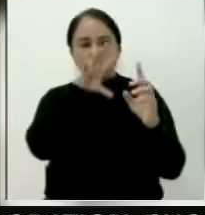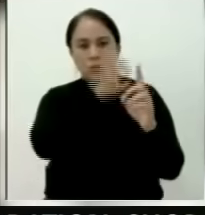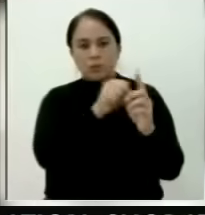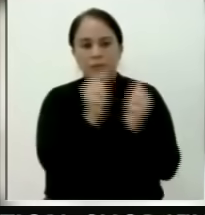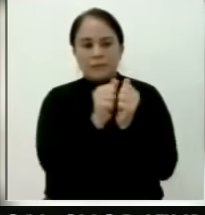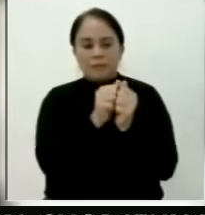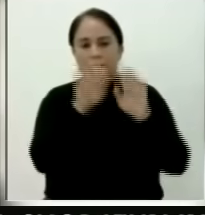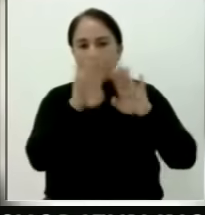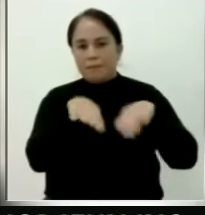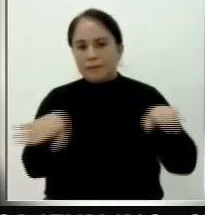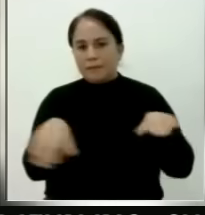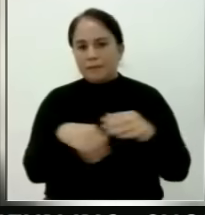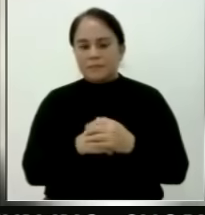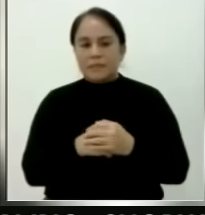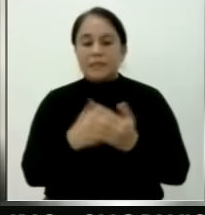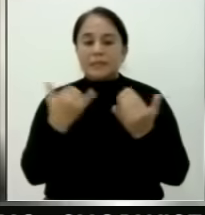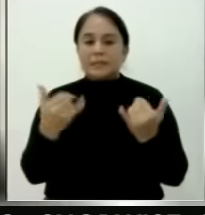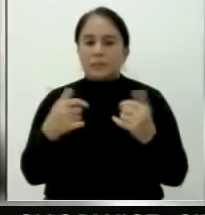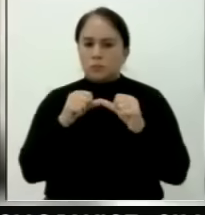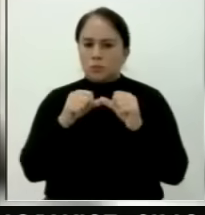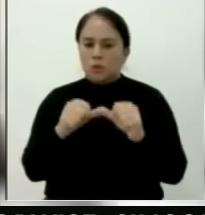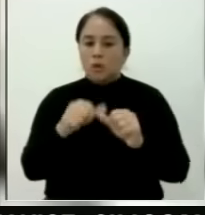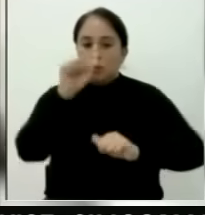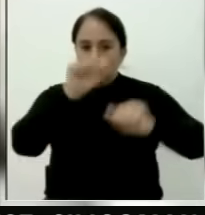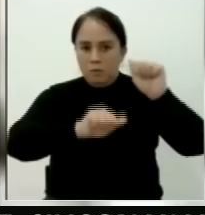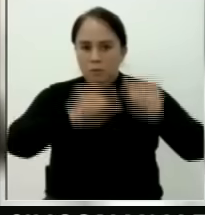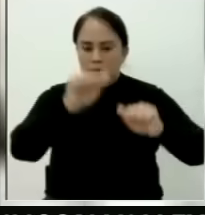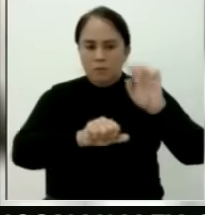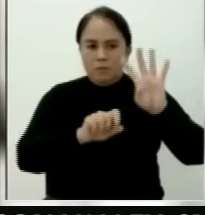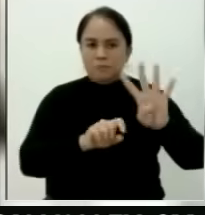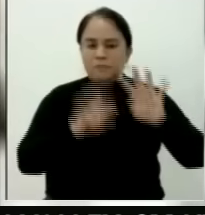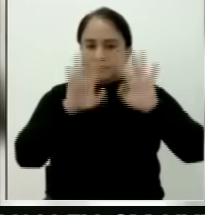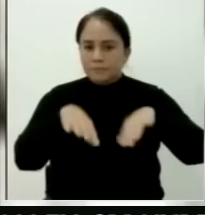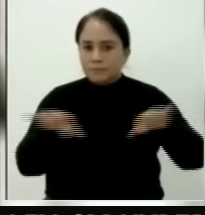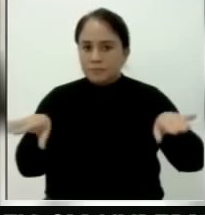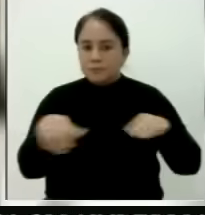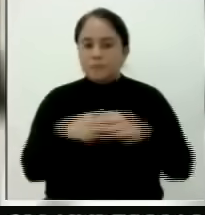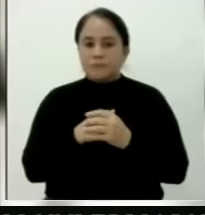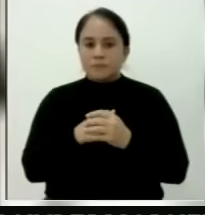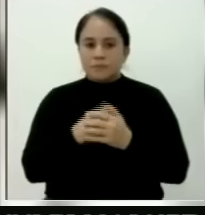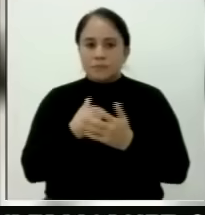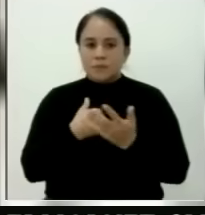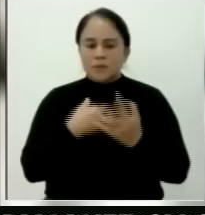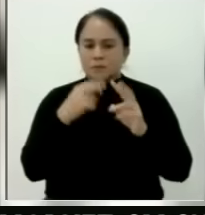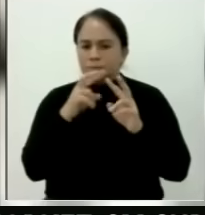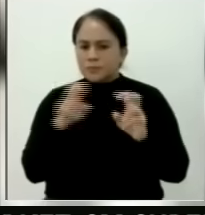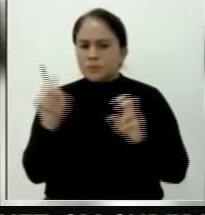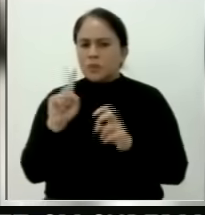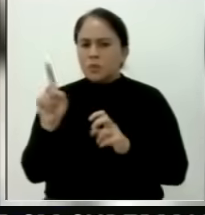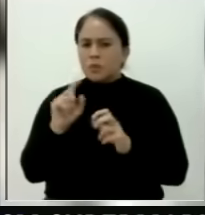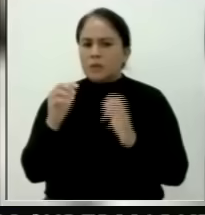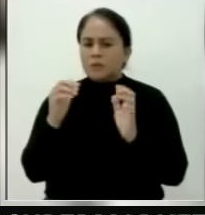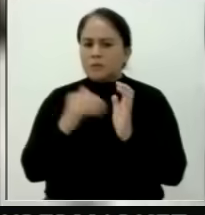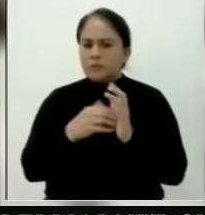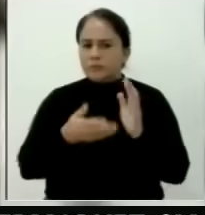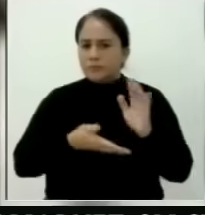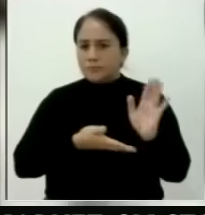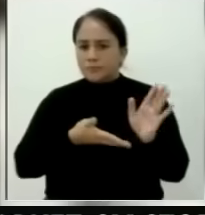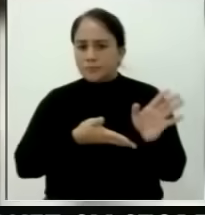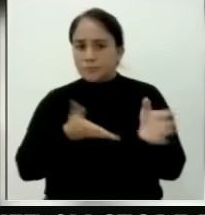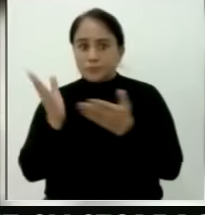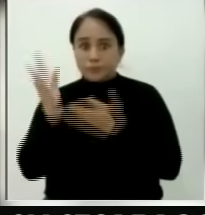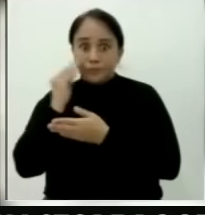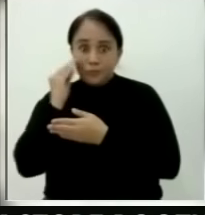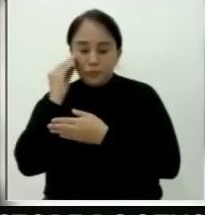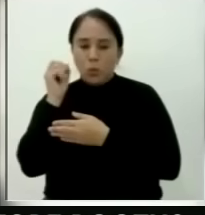bata. Sa ngayon, ongoing ang assessment sa apat na na-rescue na menor de edad. Pag-aaralan kung pauuwin sila o mananatili muna sa